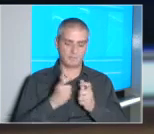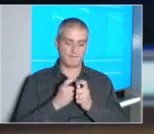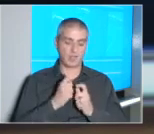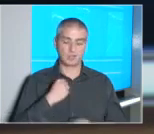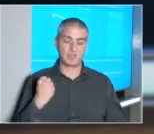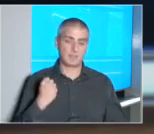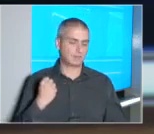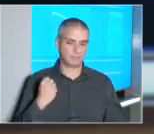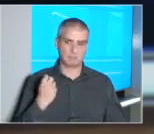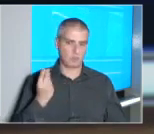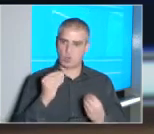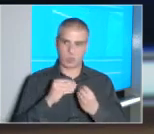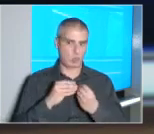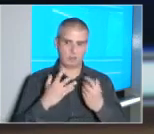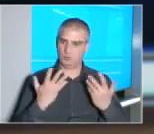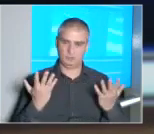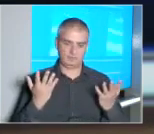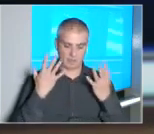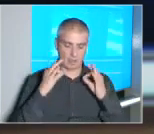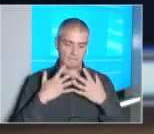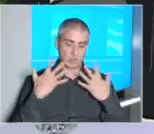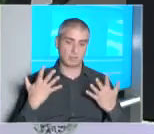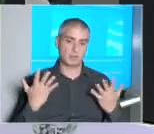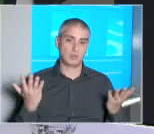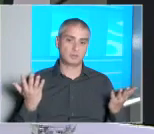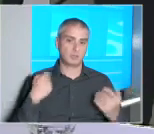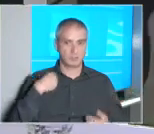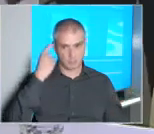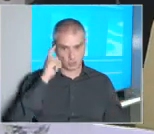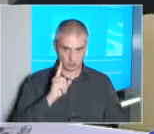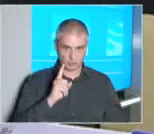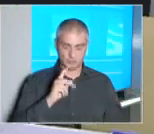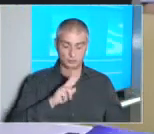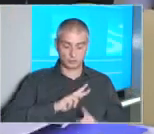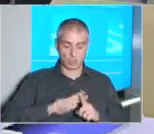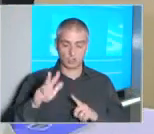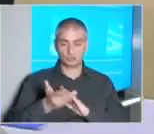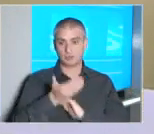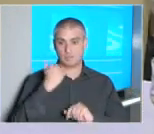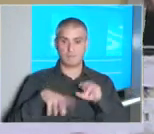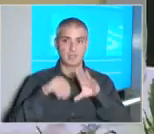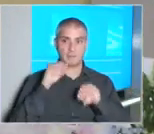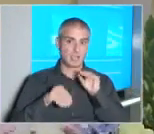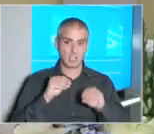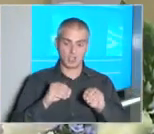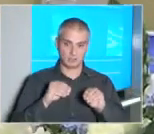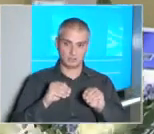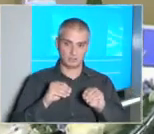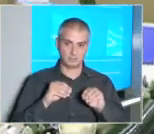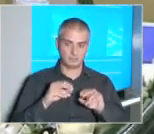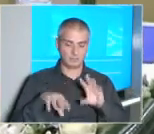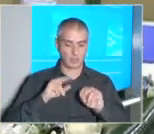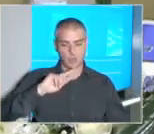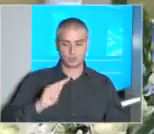מפלגות הימין לא מוסיף להם כבוד רב. אני חושב ששלושה חודשים לפני הבחירות